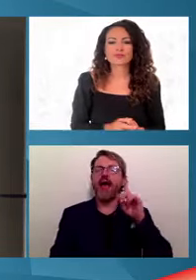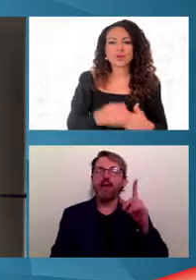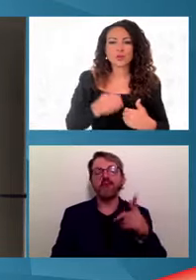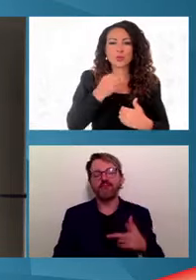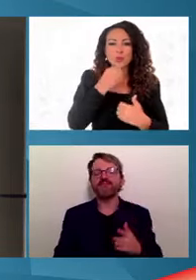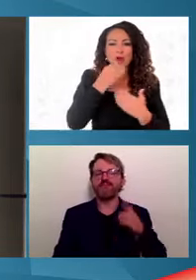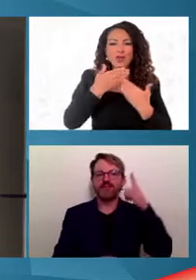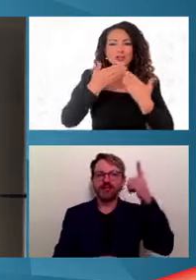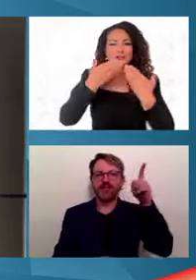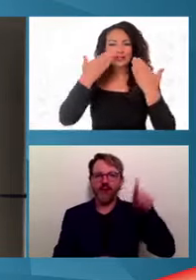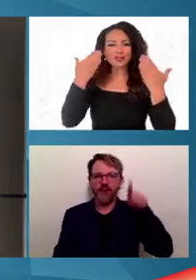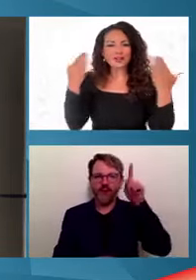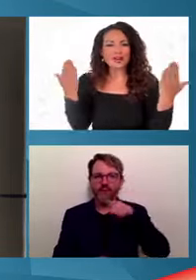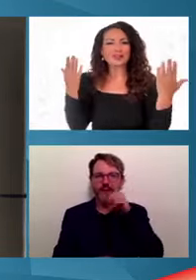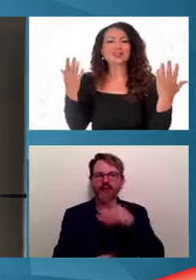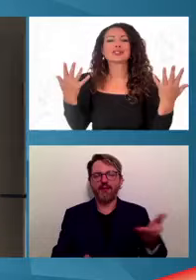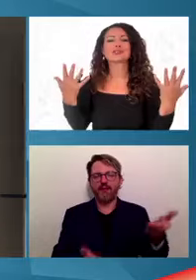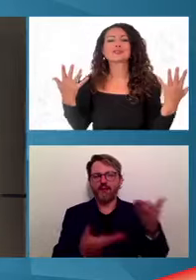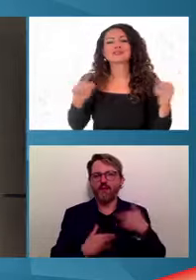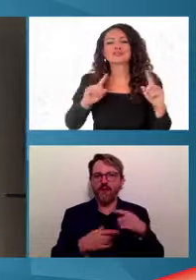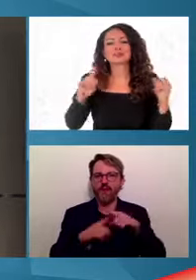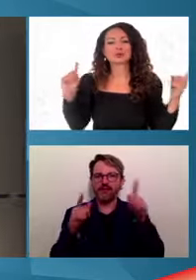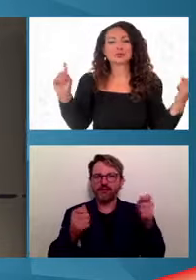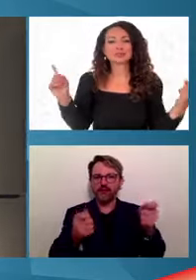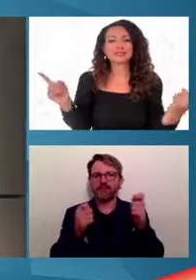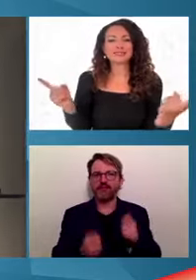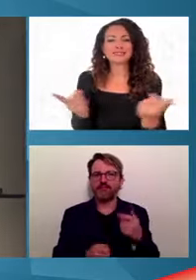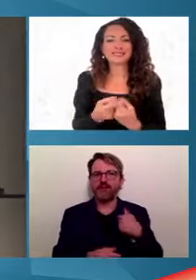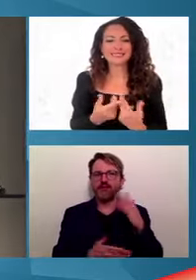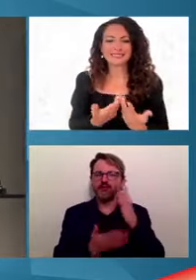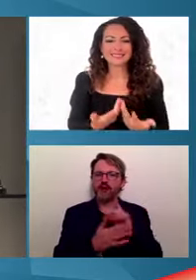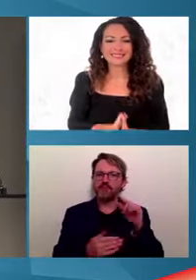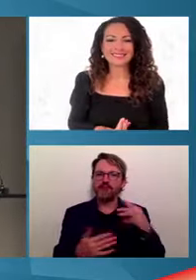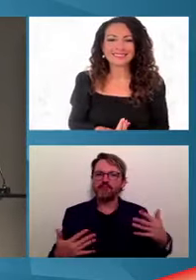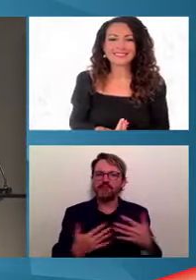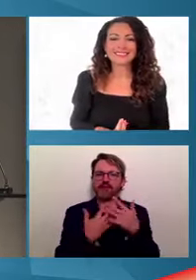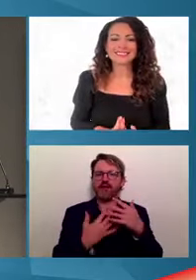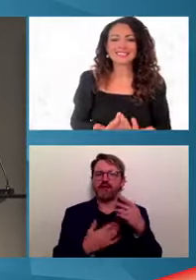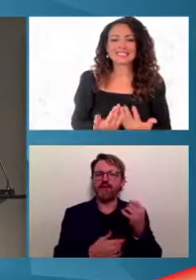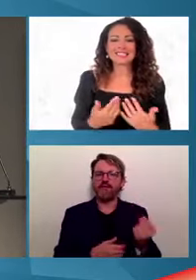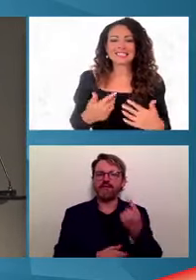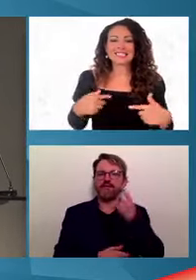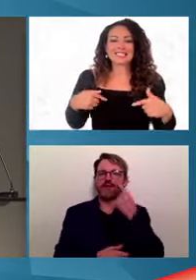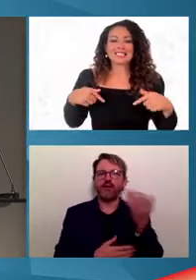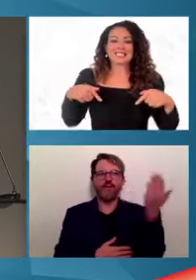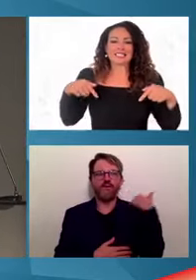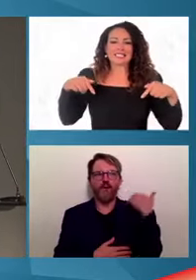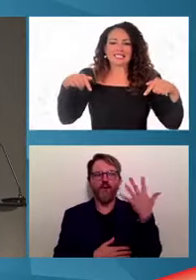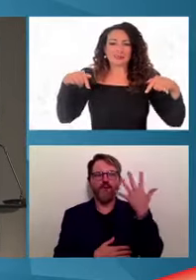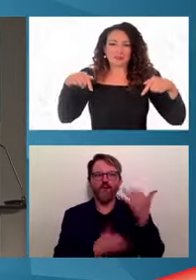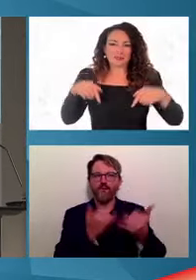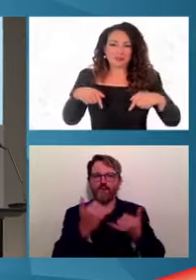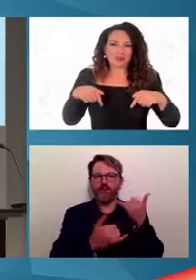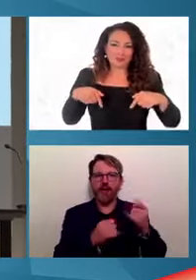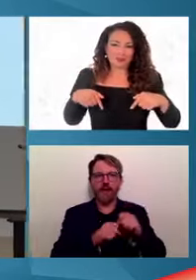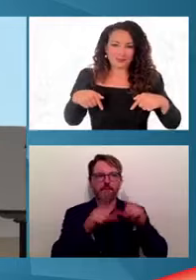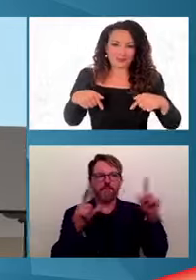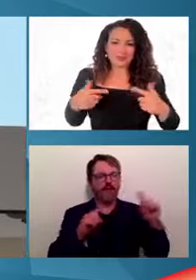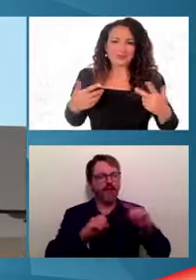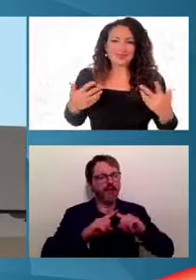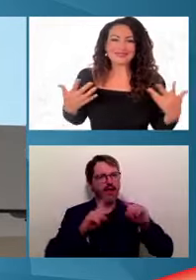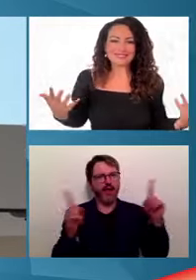zwei Monaten folgen. Und wir haben erschreckend festgestellt vorher, dass die Bilder vor 5 Jahren anders ausgeschaut haben. Also auch wir sind